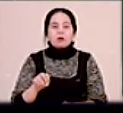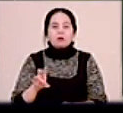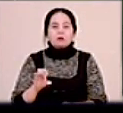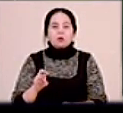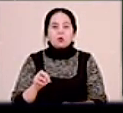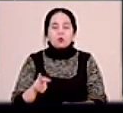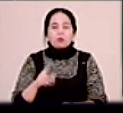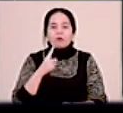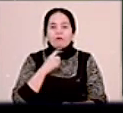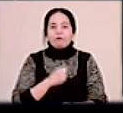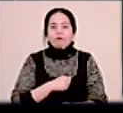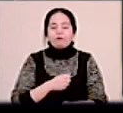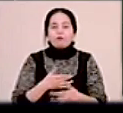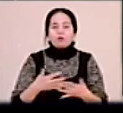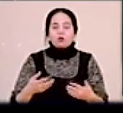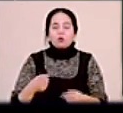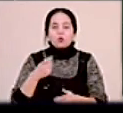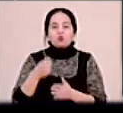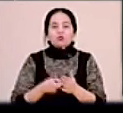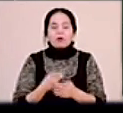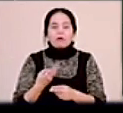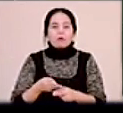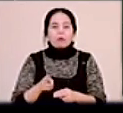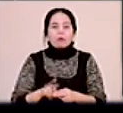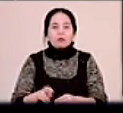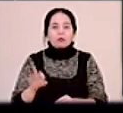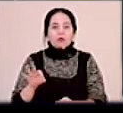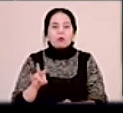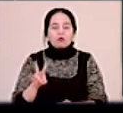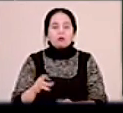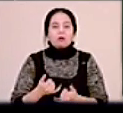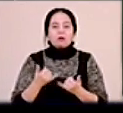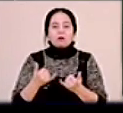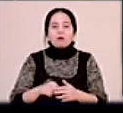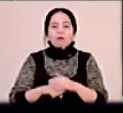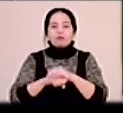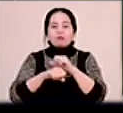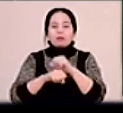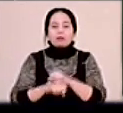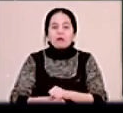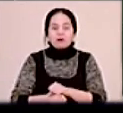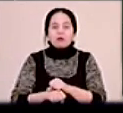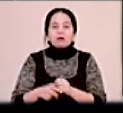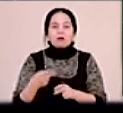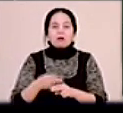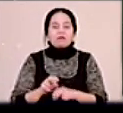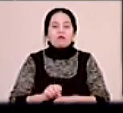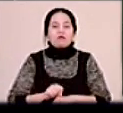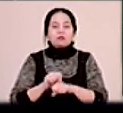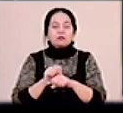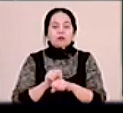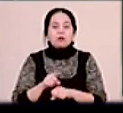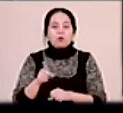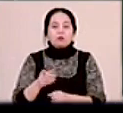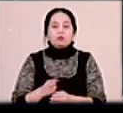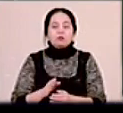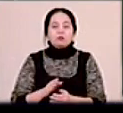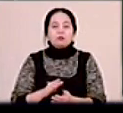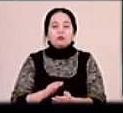войско. Узнав об этом, Александр для подавления восстания Спитамена направляет